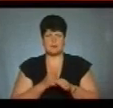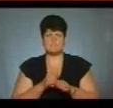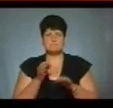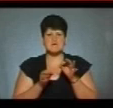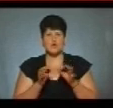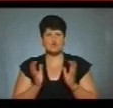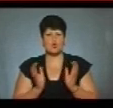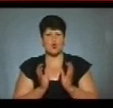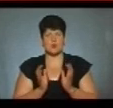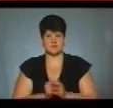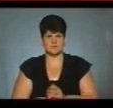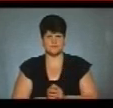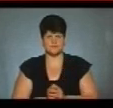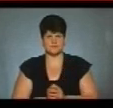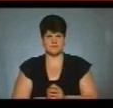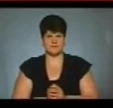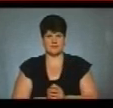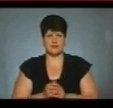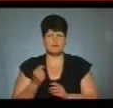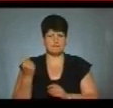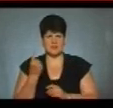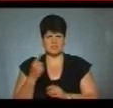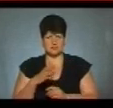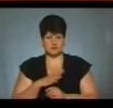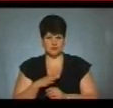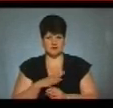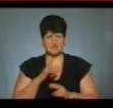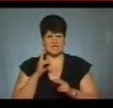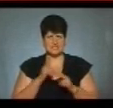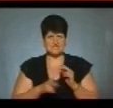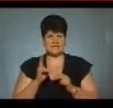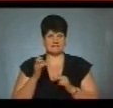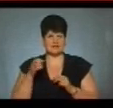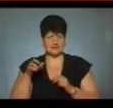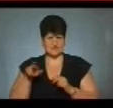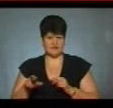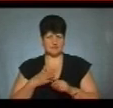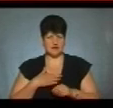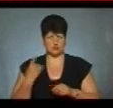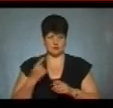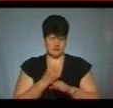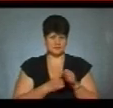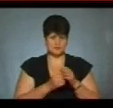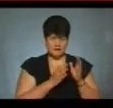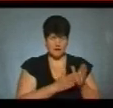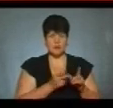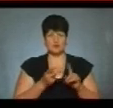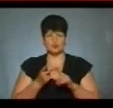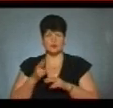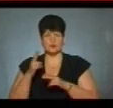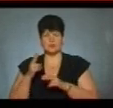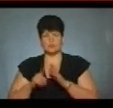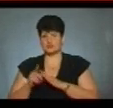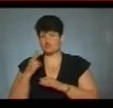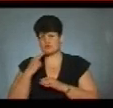природоохоронних. Нагадаю, що перша негода була наприкінці квітня в нашій області, друга – на початку червня.